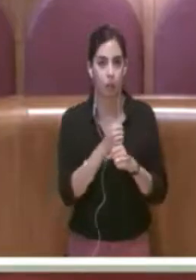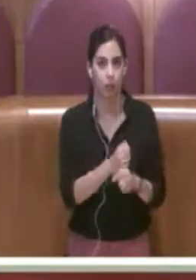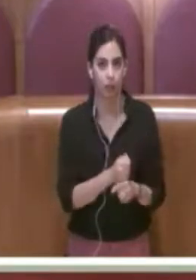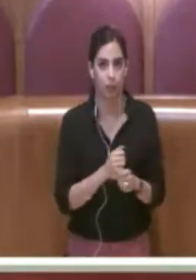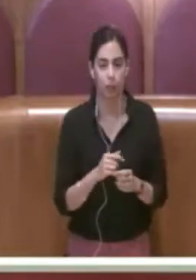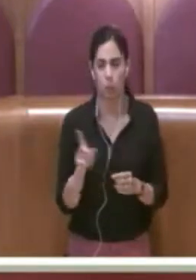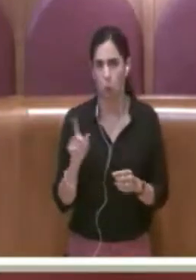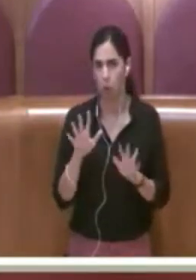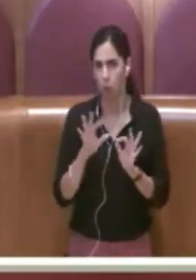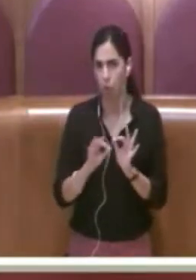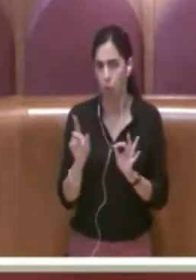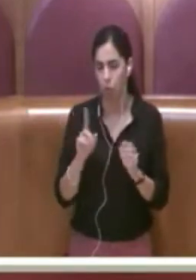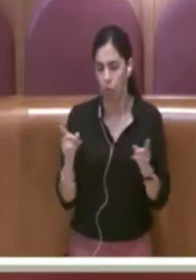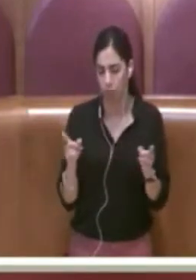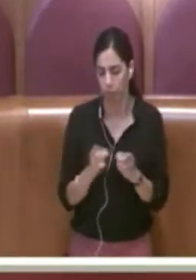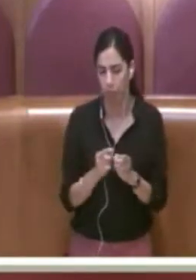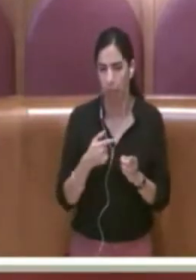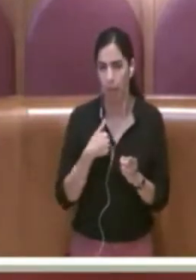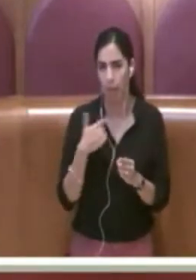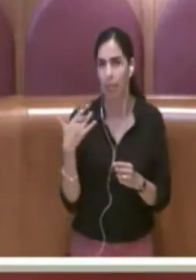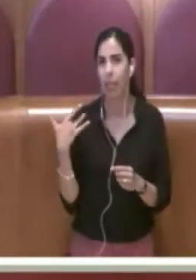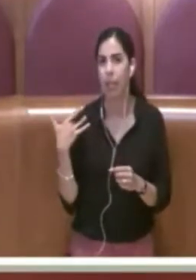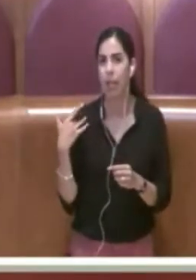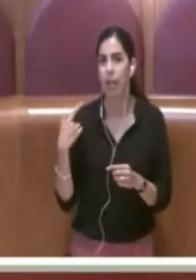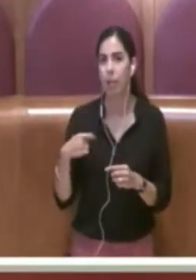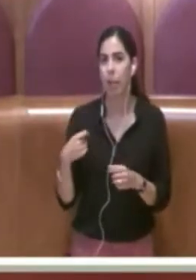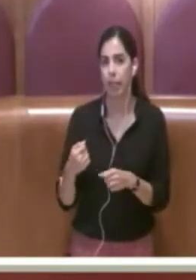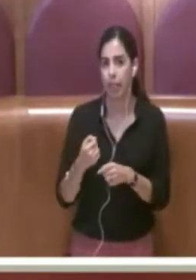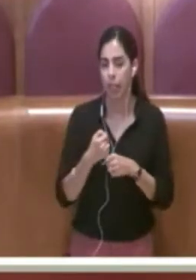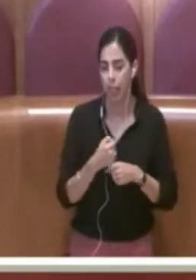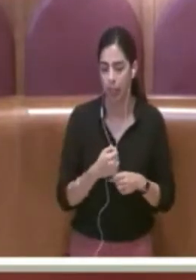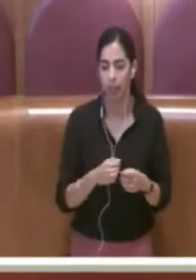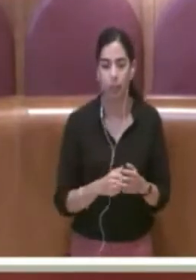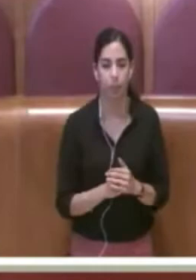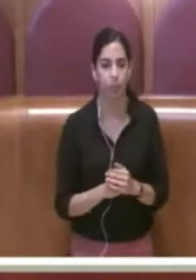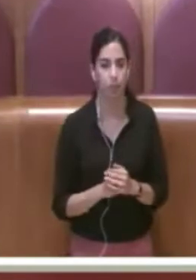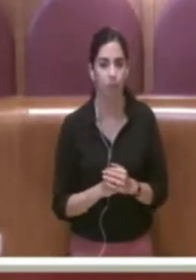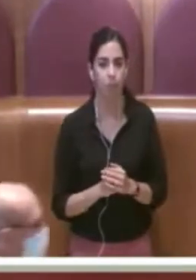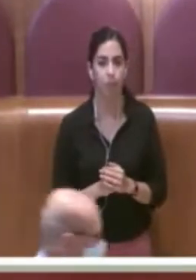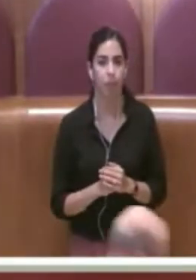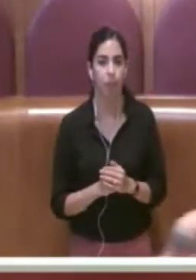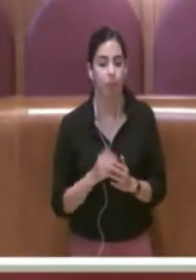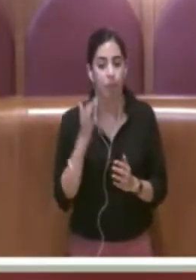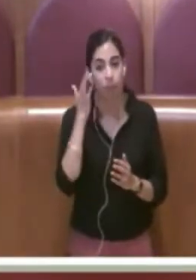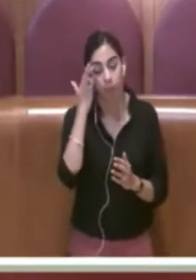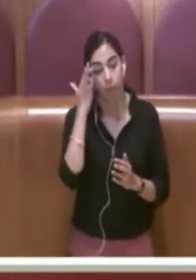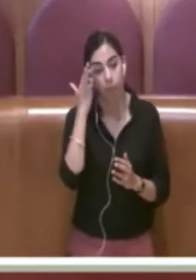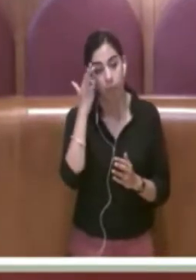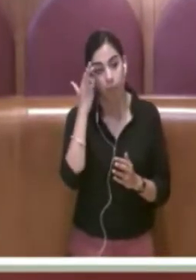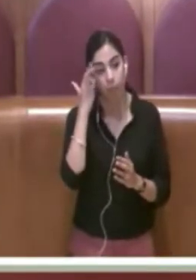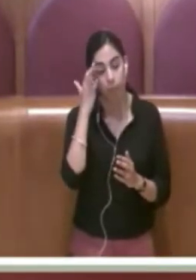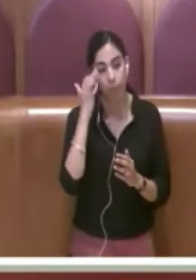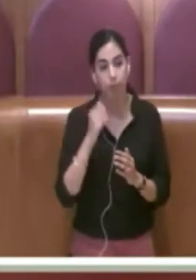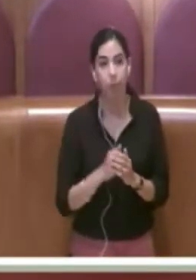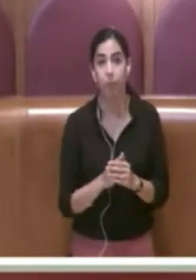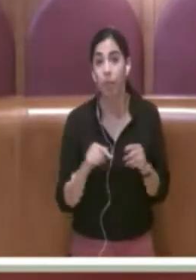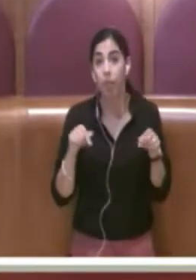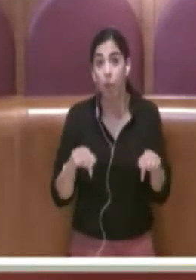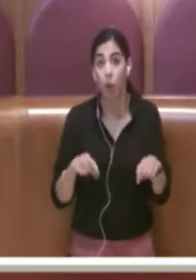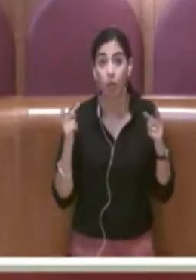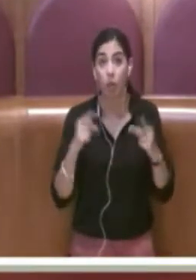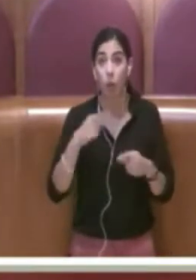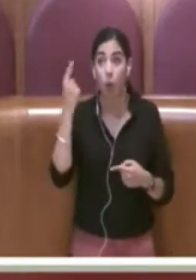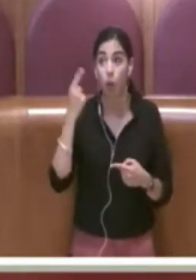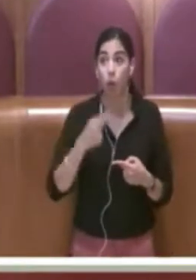No, molto meno, grazie Presidente. E io veramente oggi è la giornata in cui rimango sempre